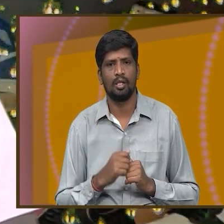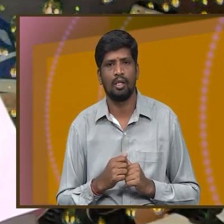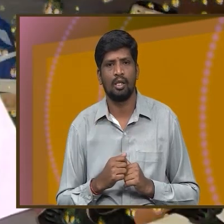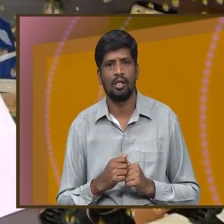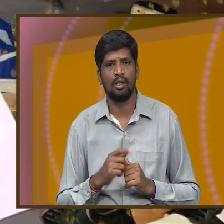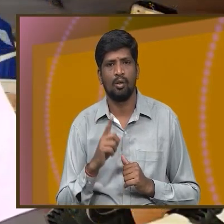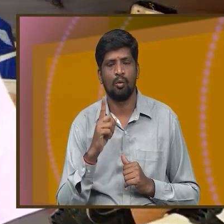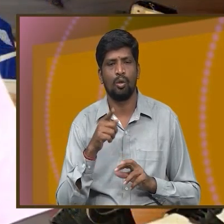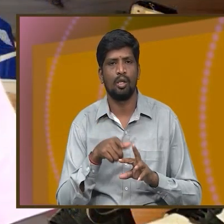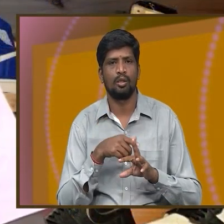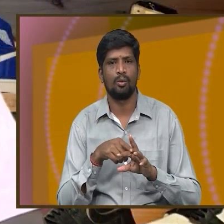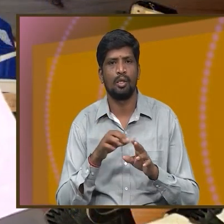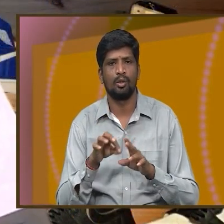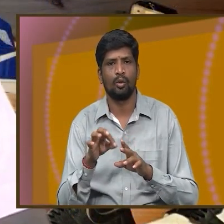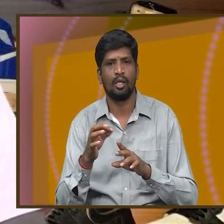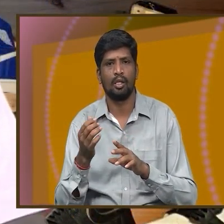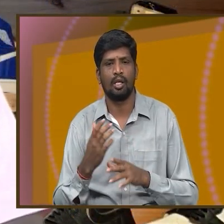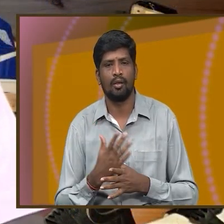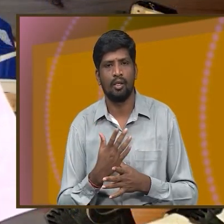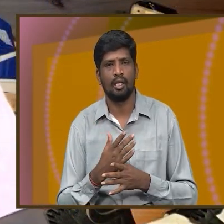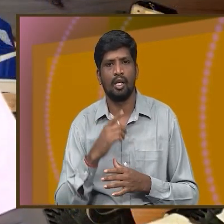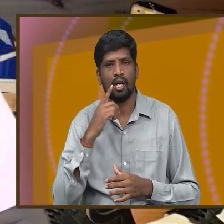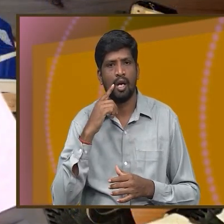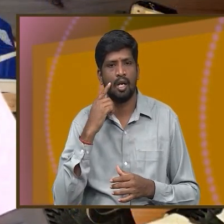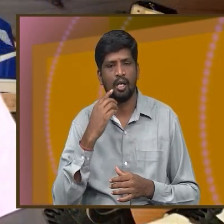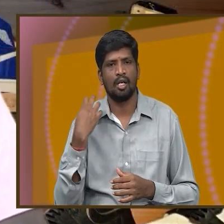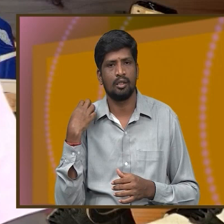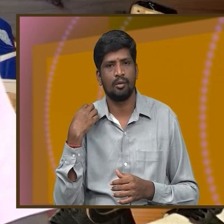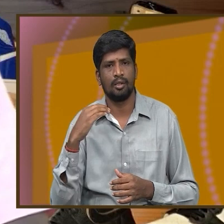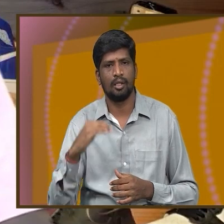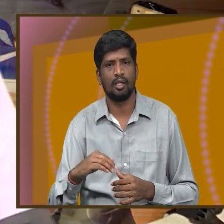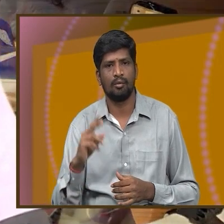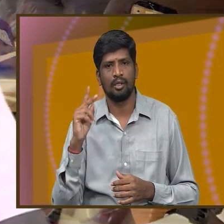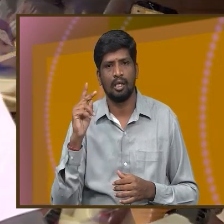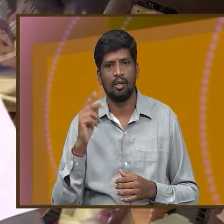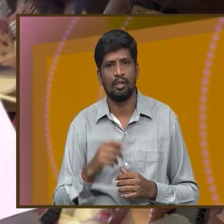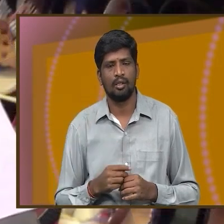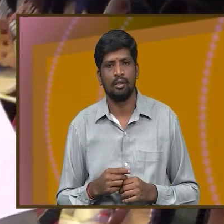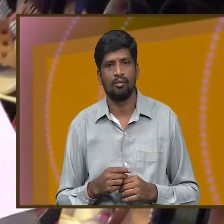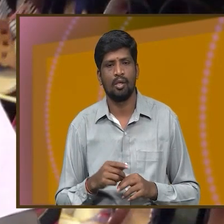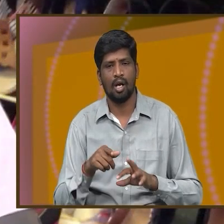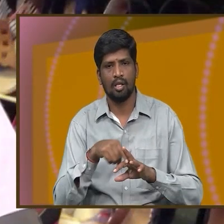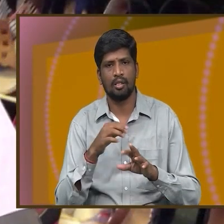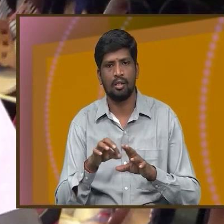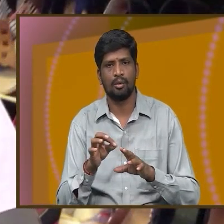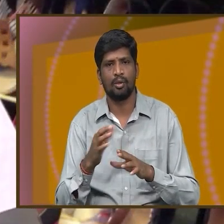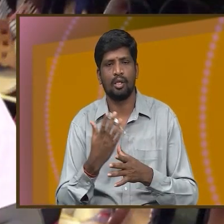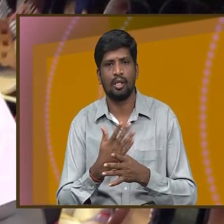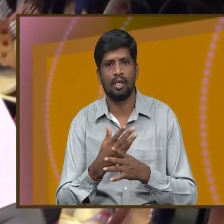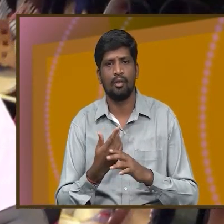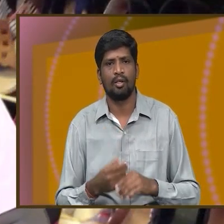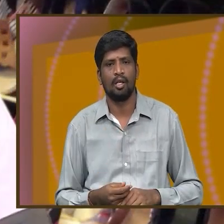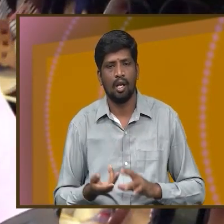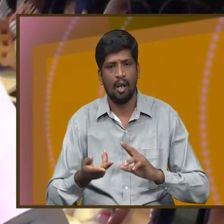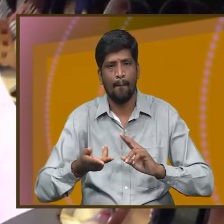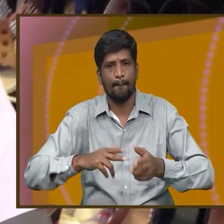ஒரு செருப்பு தைக்கும் தொழிலாளியினுடைய நிலை, இரண்டாவதாக அந்த செருப்பு தைக்கும் தொழிலாளிக்கு ஒரு இயற்கை எந்த